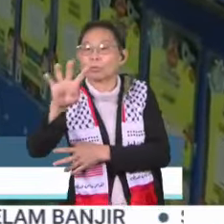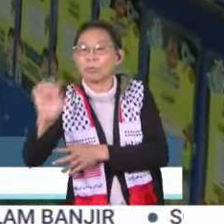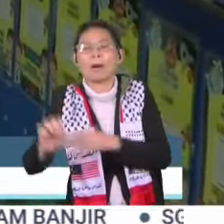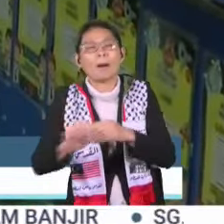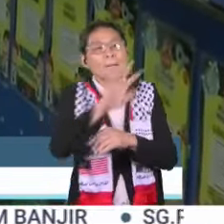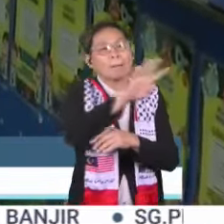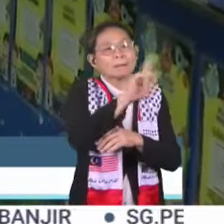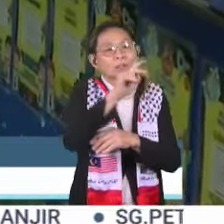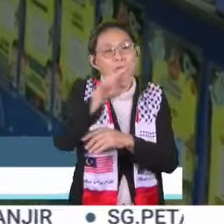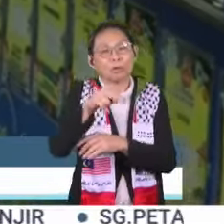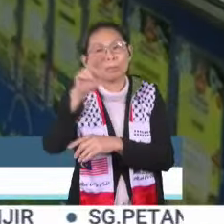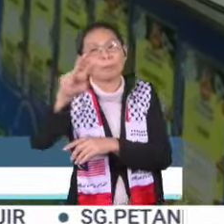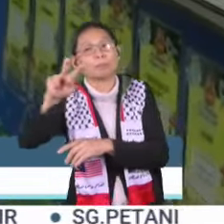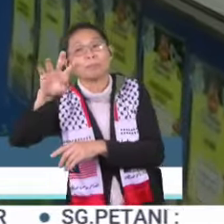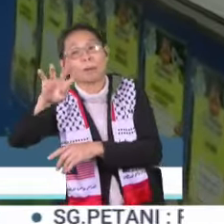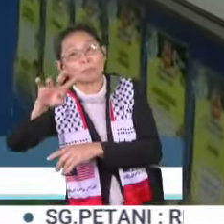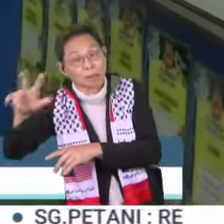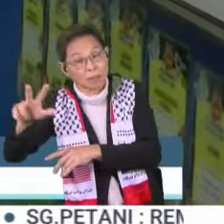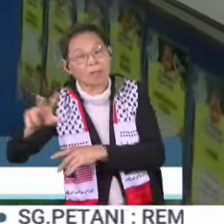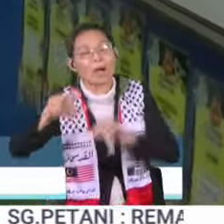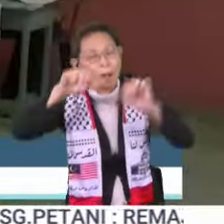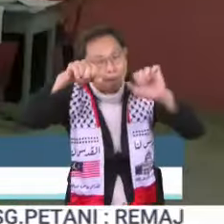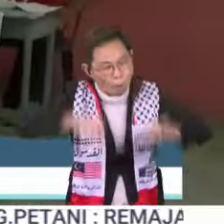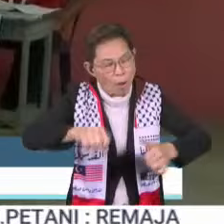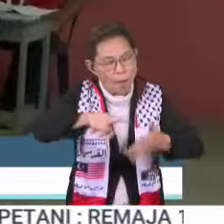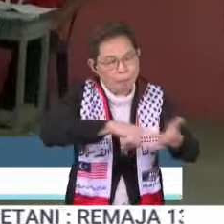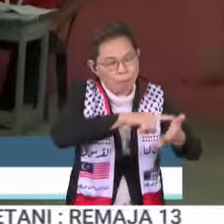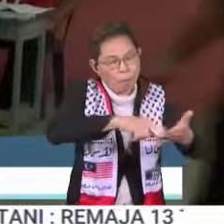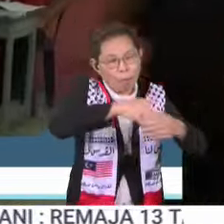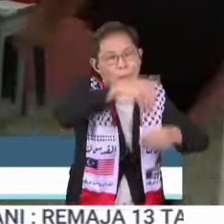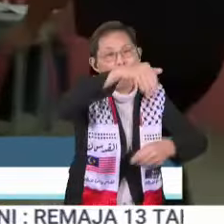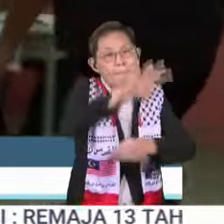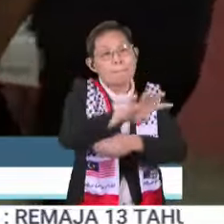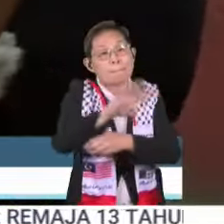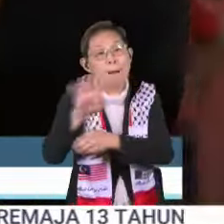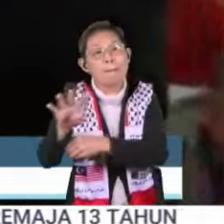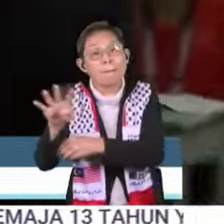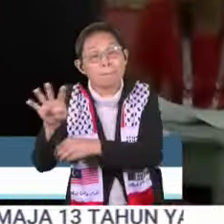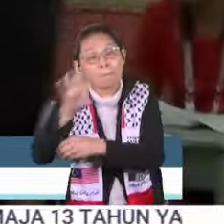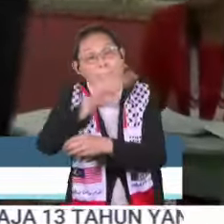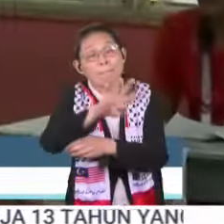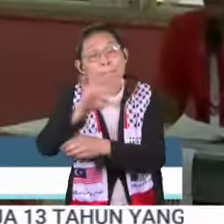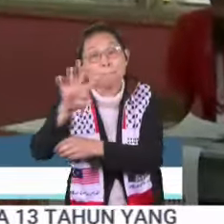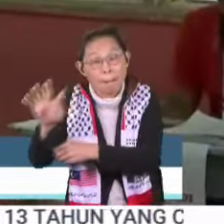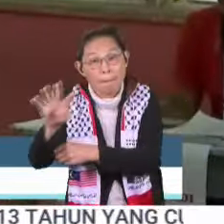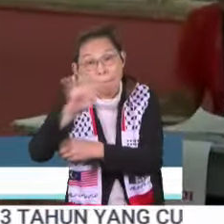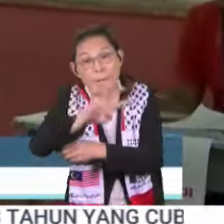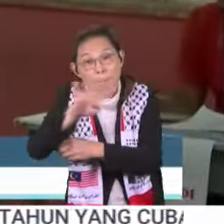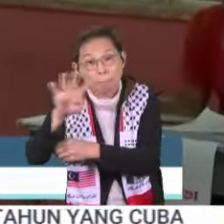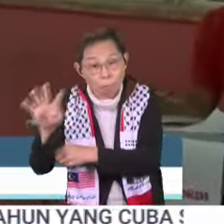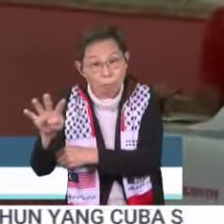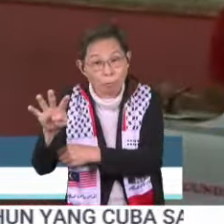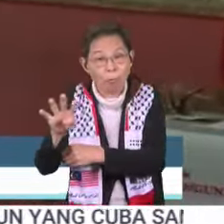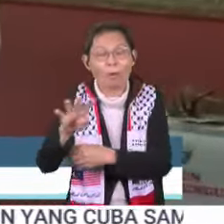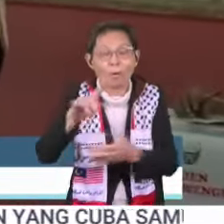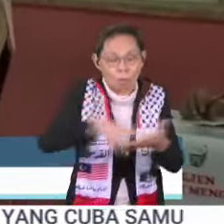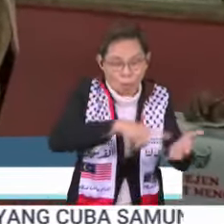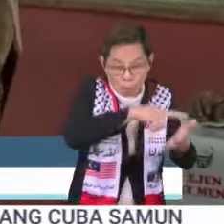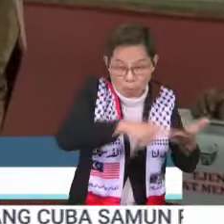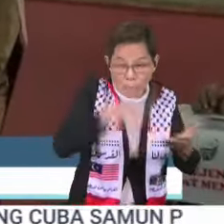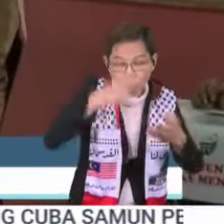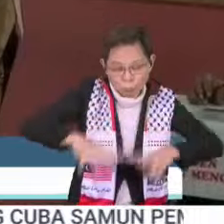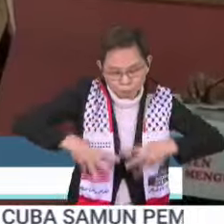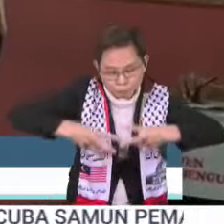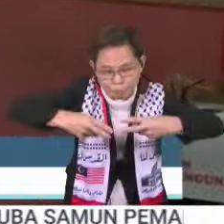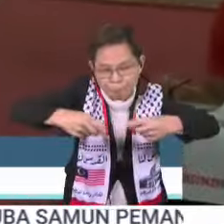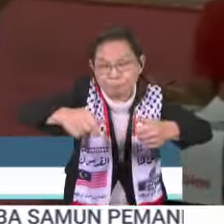141,043 pengundi layak mengundi melibatkan 244 saluran di 49 lokasi pusat mengundi. Bagi melancarkan